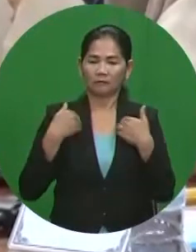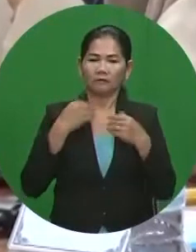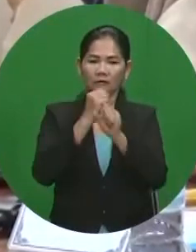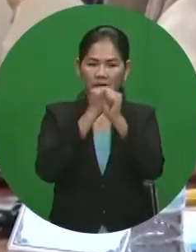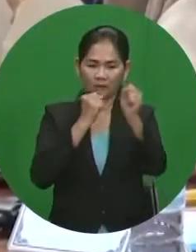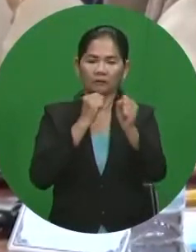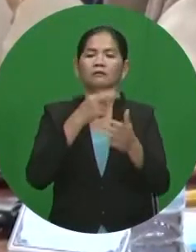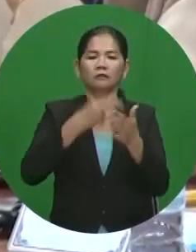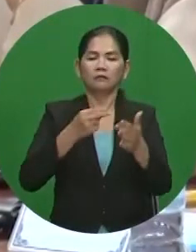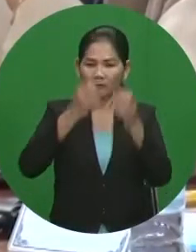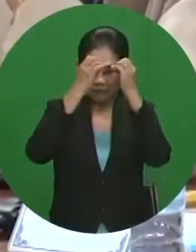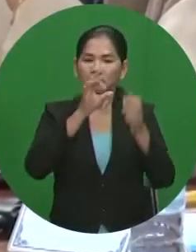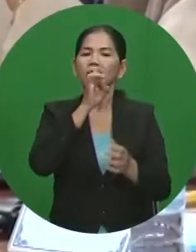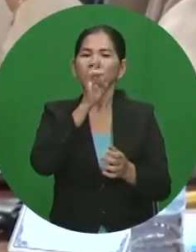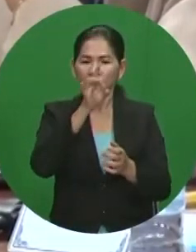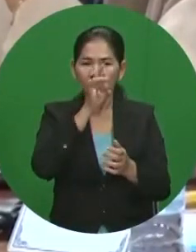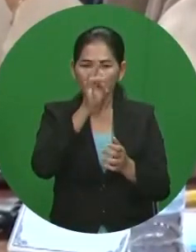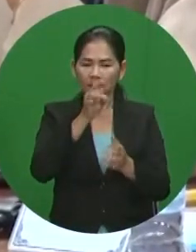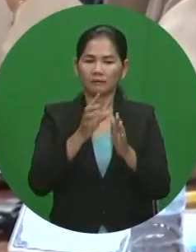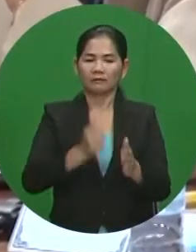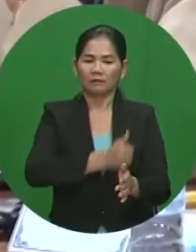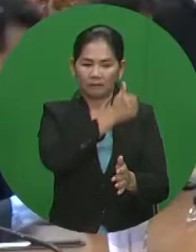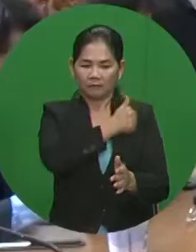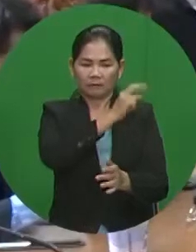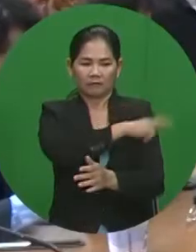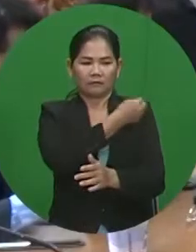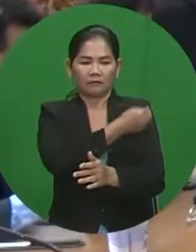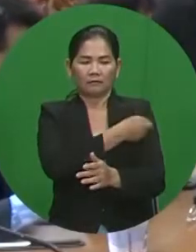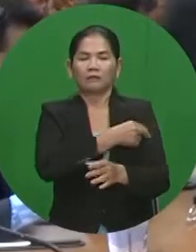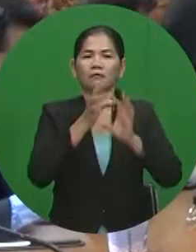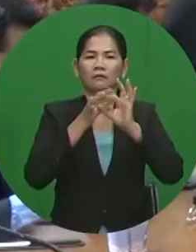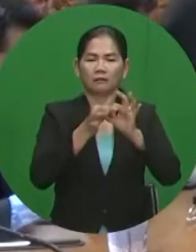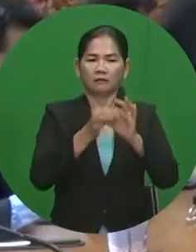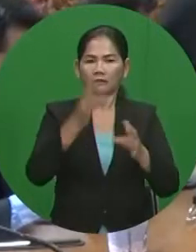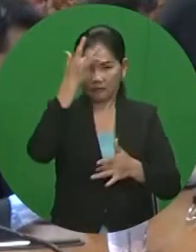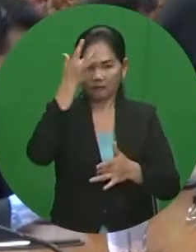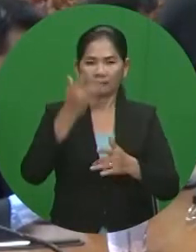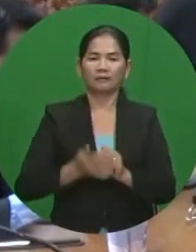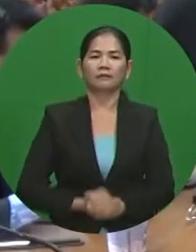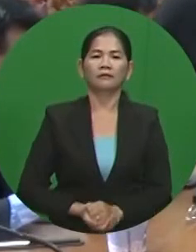យតែអ្វីជាព័ត៌មានពិតចេញដោយក្រសួងសុខាភិបាលទាក់ទងនឹងជំងឺនេះ